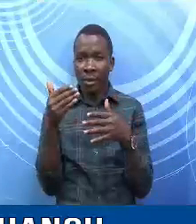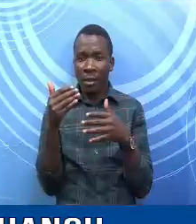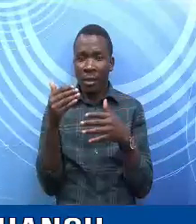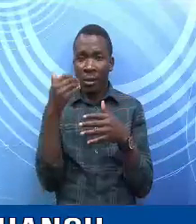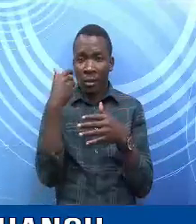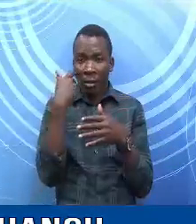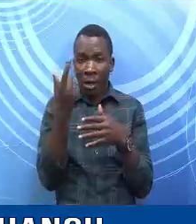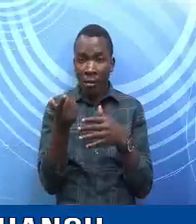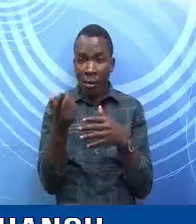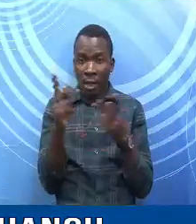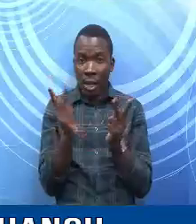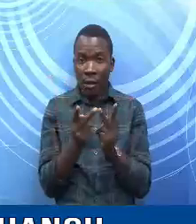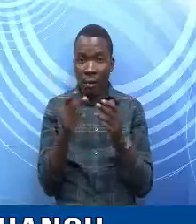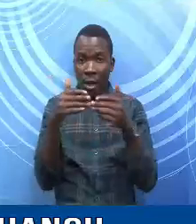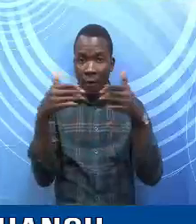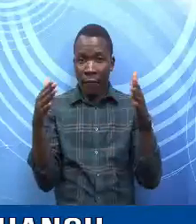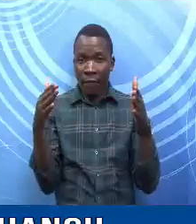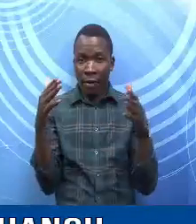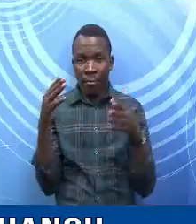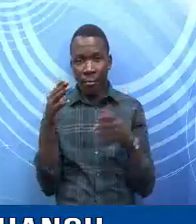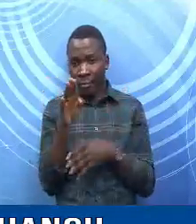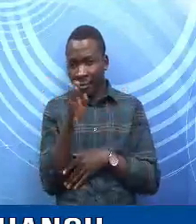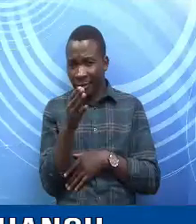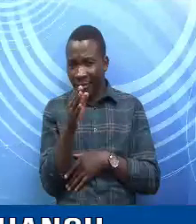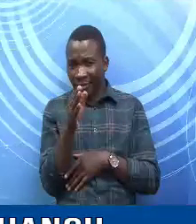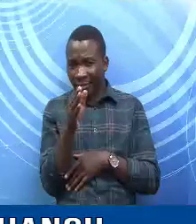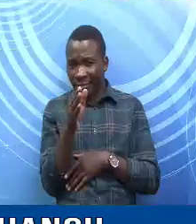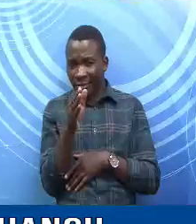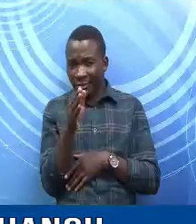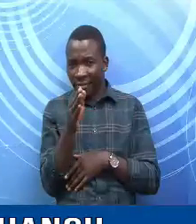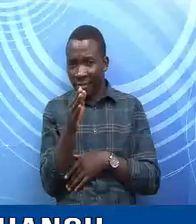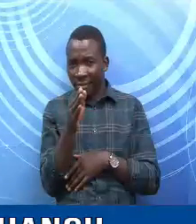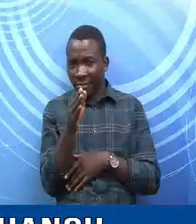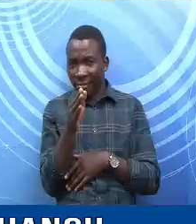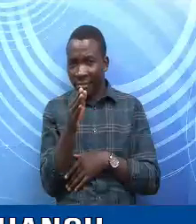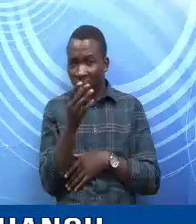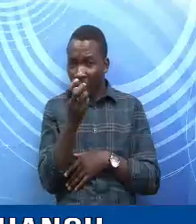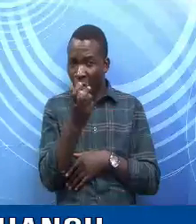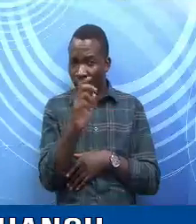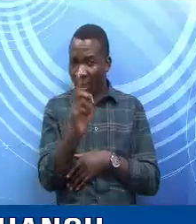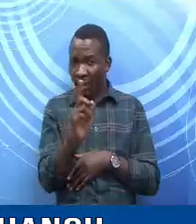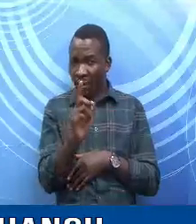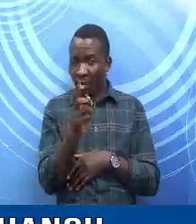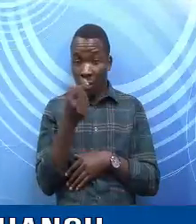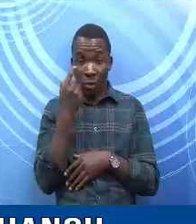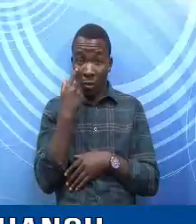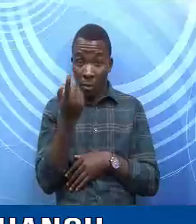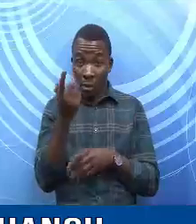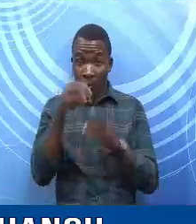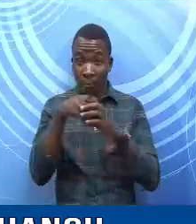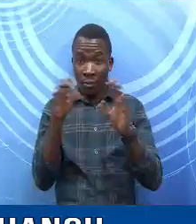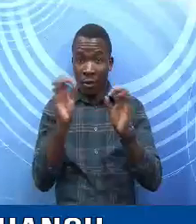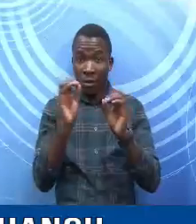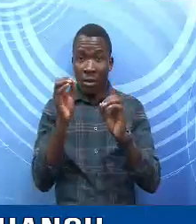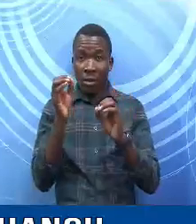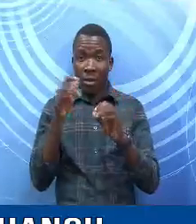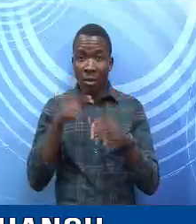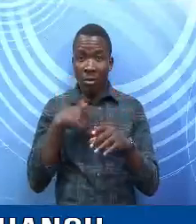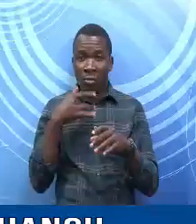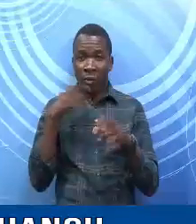tugira amakenga nuko tuza gukomanga ariko tubona nawe urimo kumva akantu kikubise hasi kubera yuko